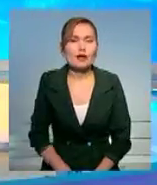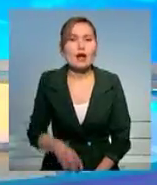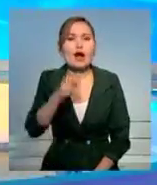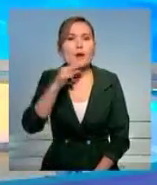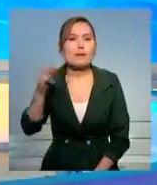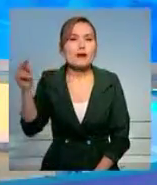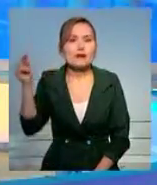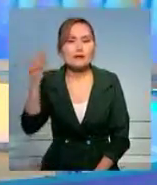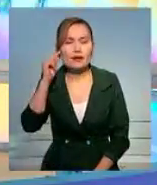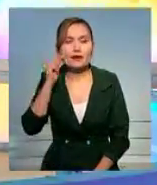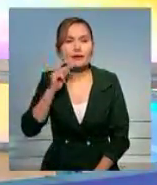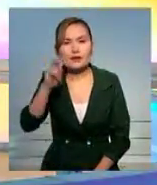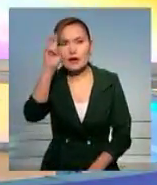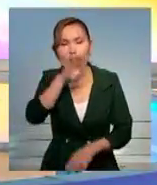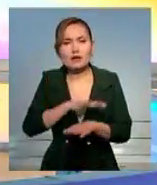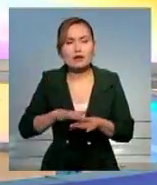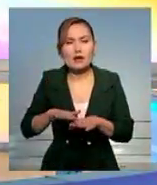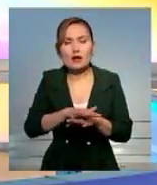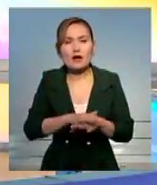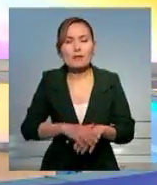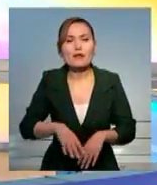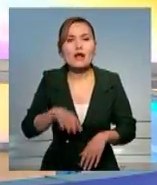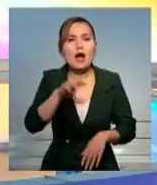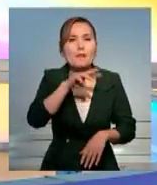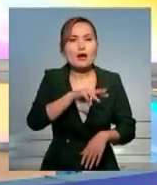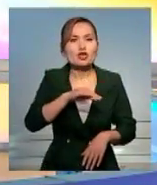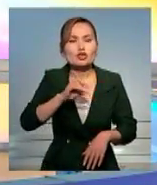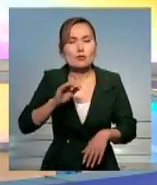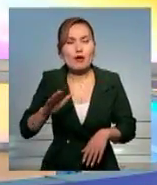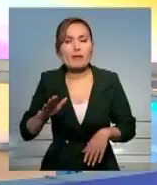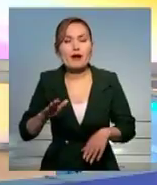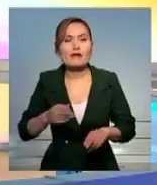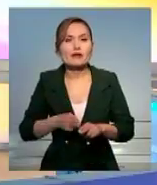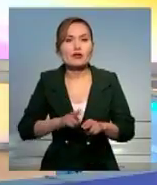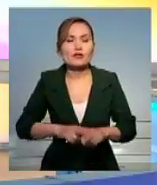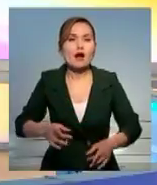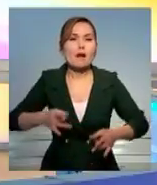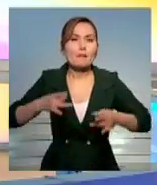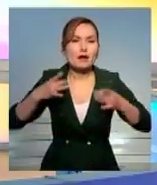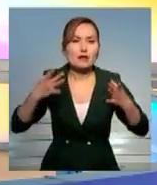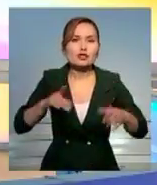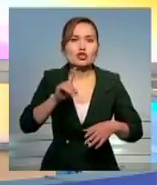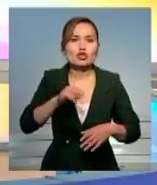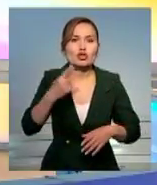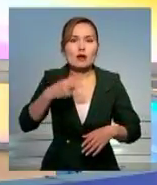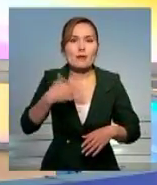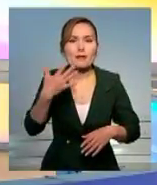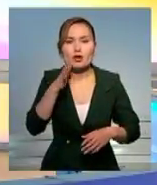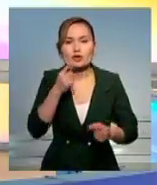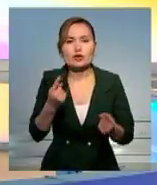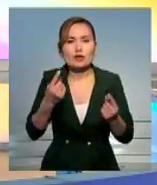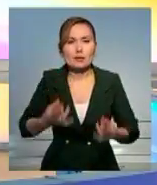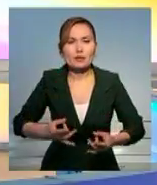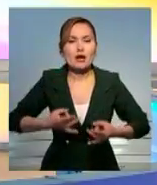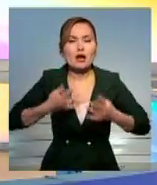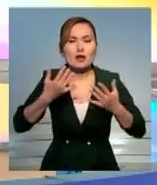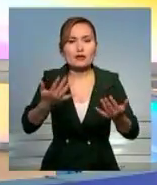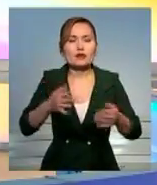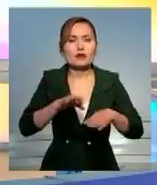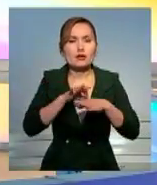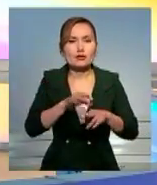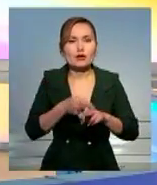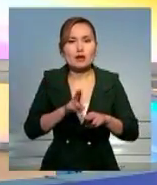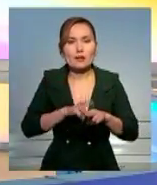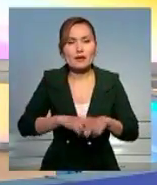Бейжіңде Мағжан Жұмабаевтың отты жырлары тыңдаушысын тапты. Қытай астанасында ақынның 125 жылдығына арналған шара өтті. Рухани